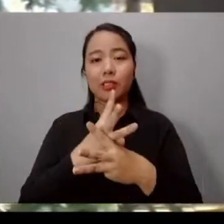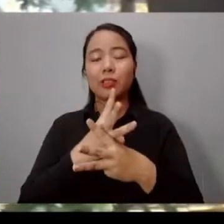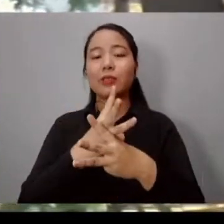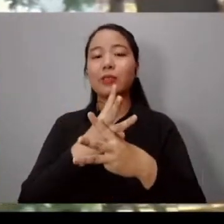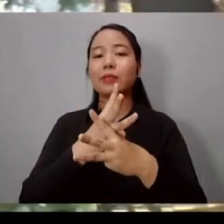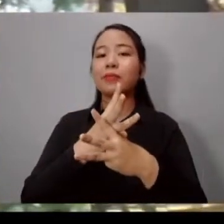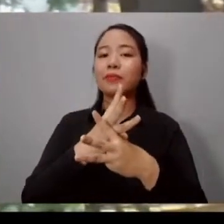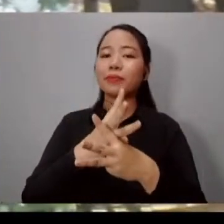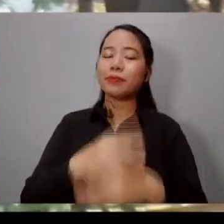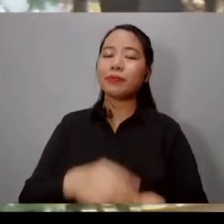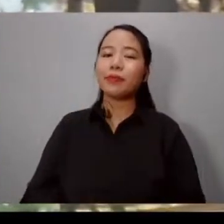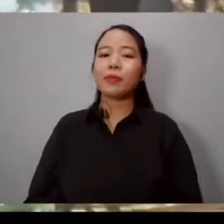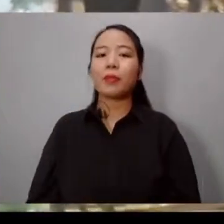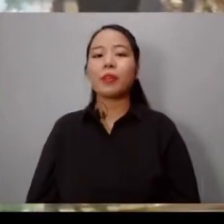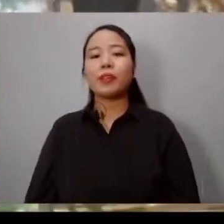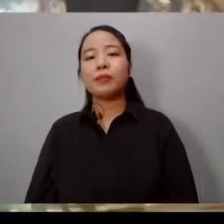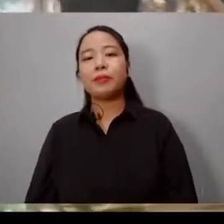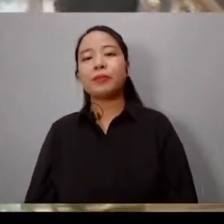sanlibutan.